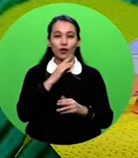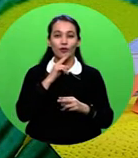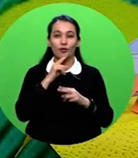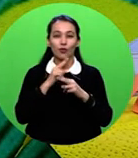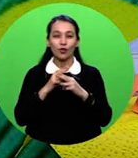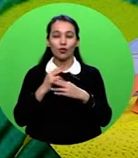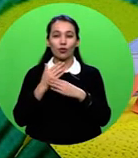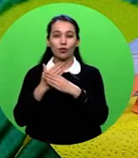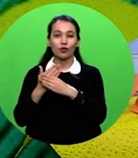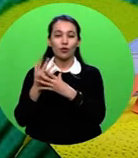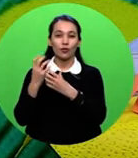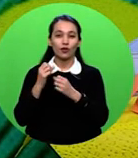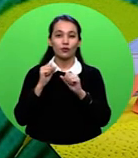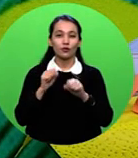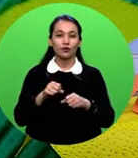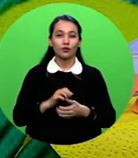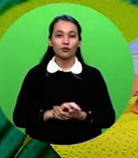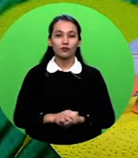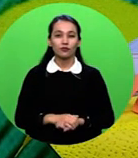onajonlardan, opajonlardan yordam so'raymiz.